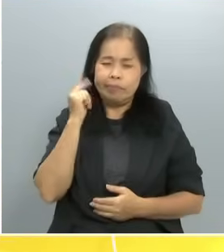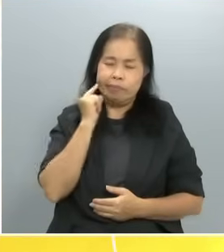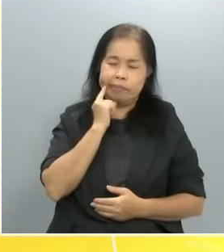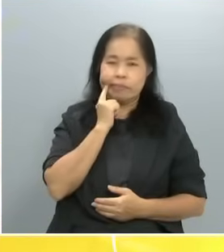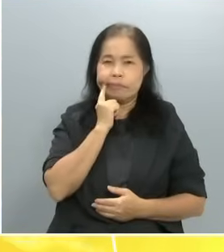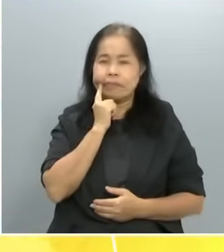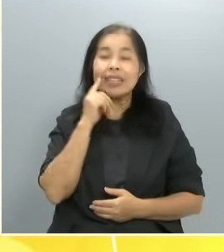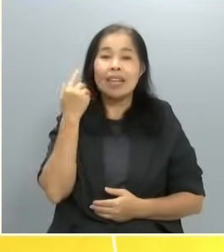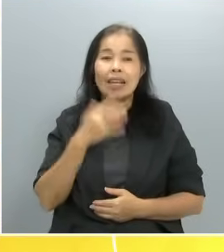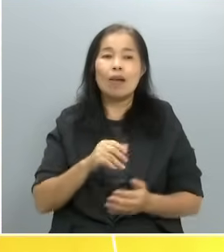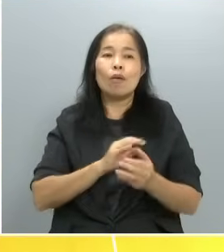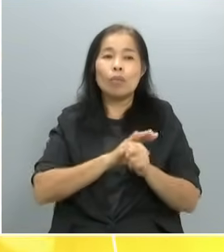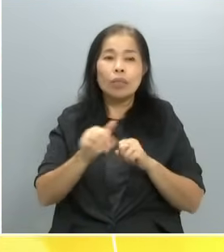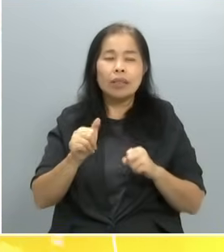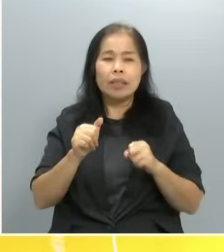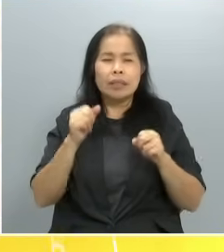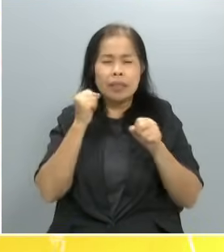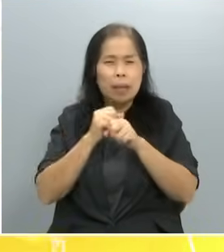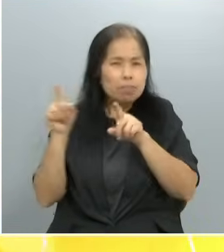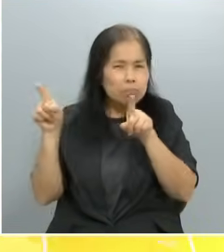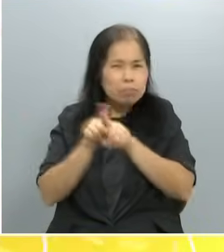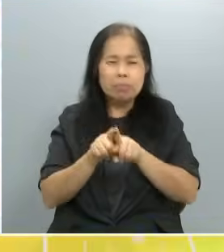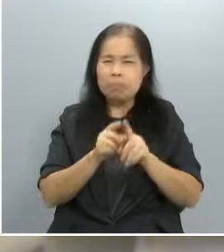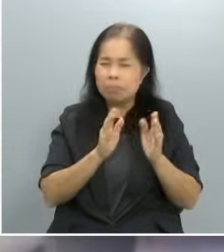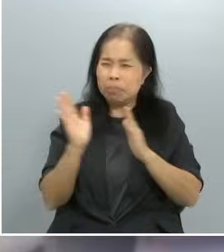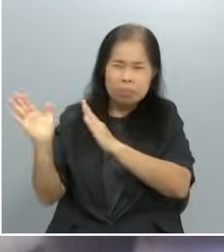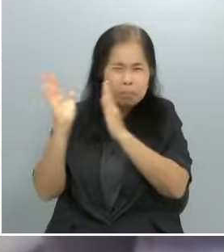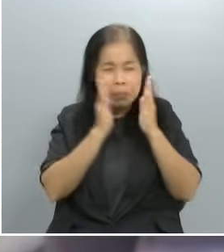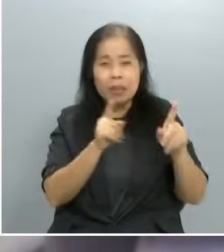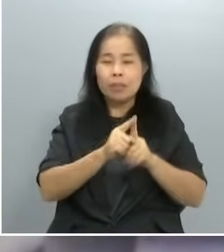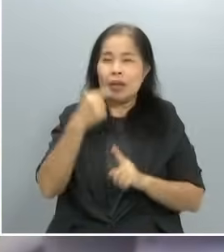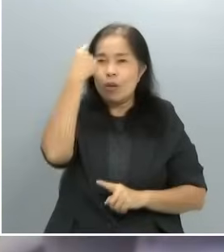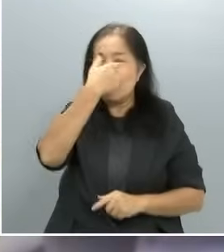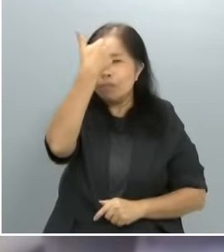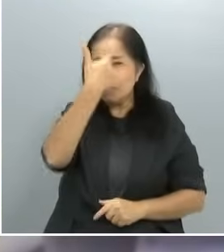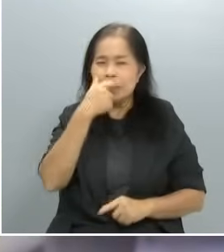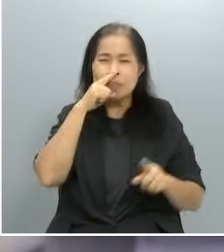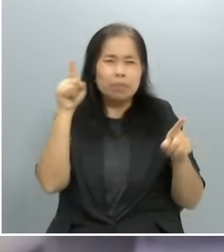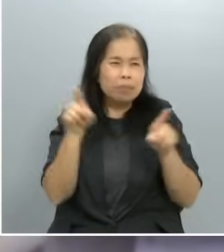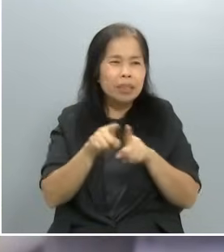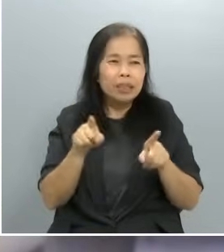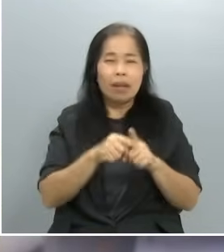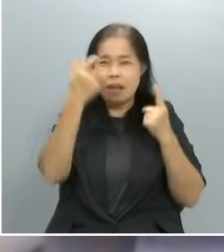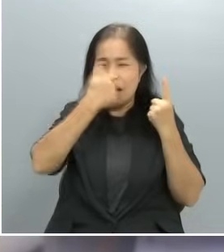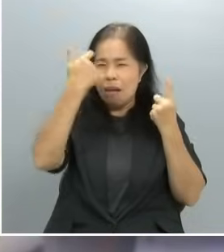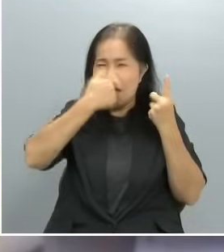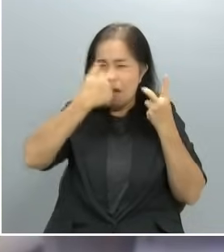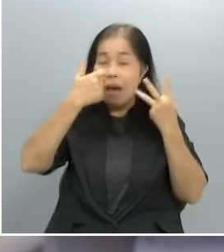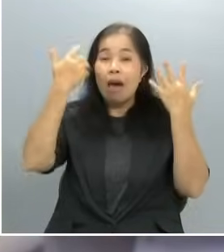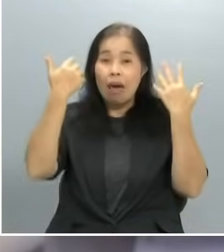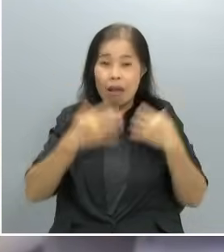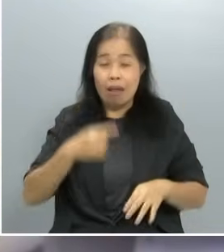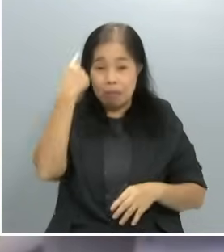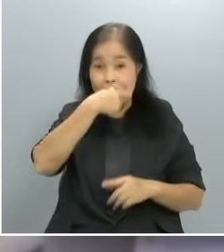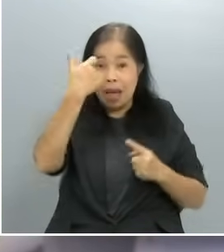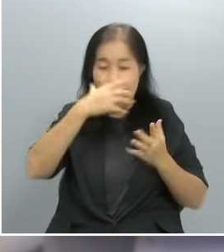แล้วก็เข้าขั้นตอนเหมือนที่การโดนเลยลงทะเบียนสแกนไปได้ยืนยันเป๊ะเลยสแกนอยู่ 3-4ครั้งพอสแกนใบหน้า